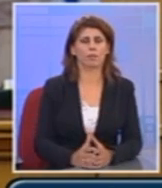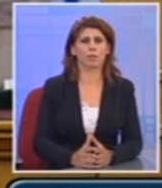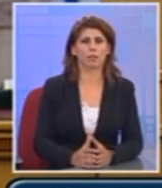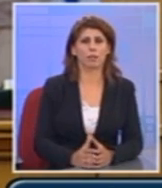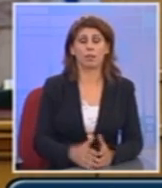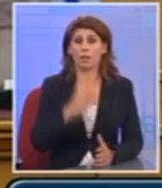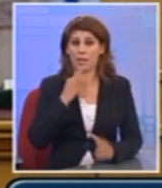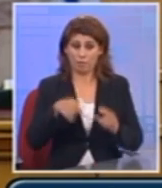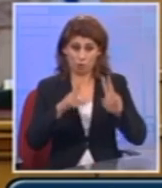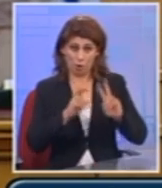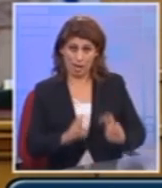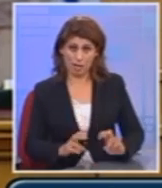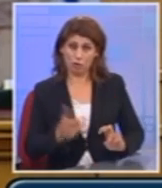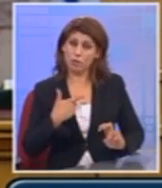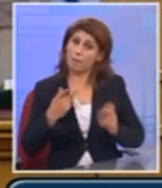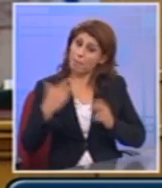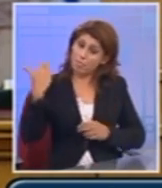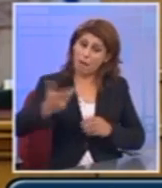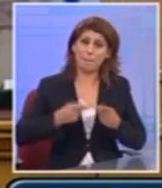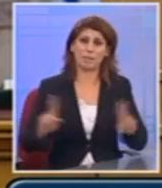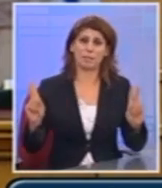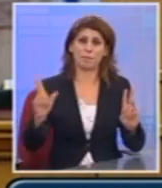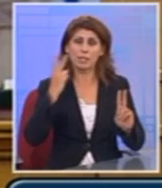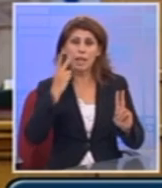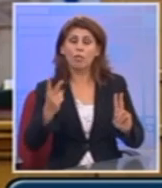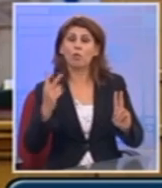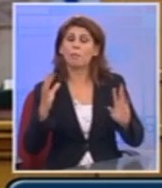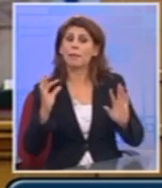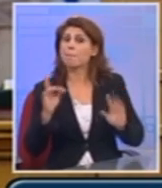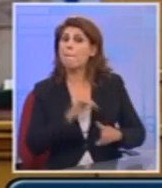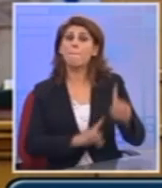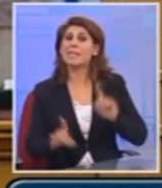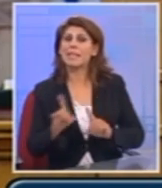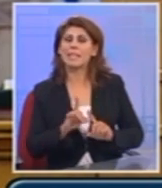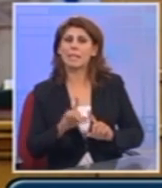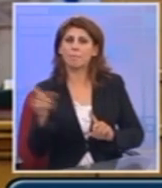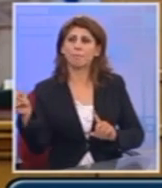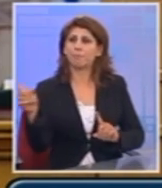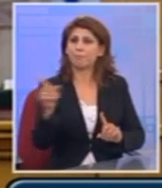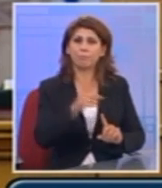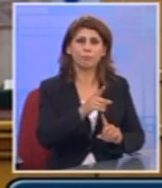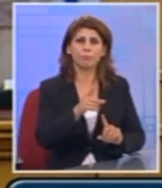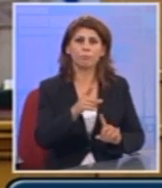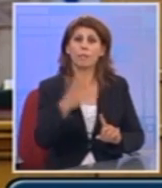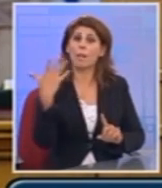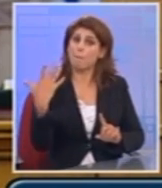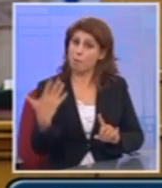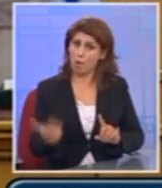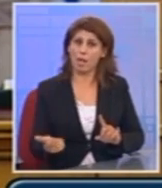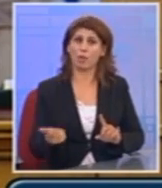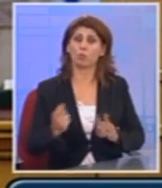λεχ μας επιτρέψει να δούμε ποιοι είναι αυτοί οι οποίοι έχουν